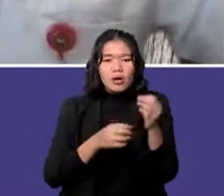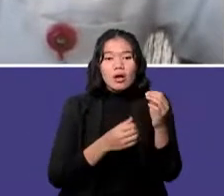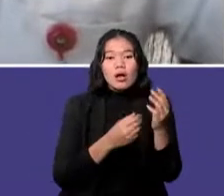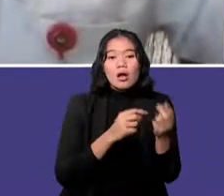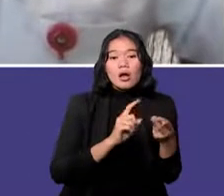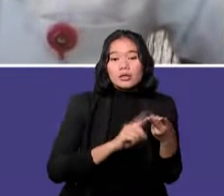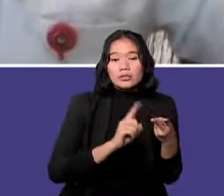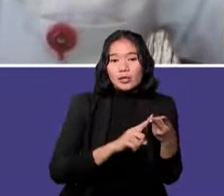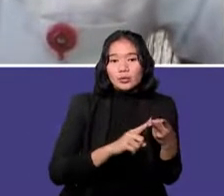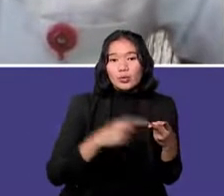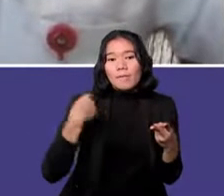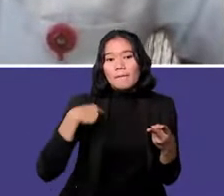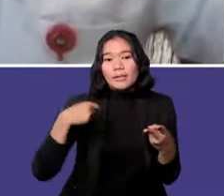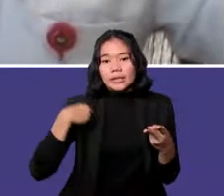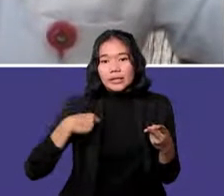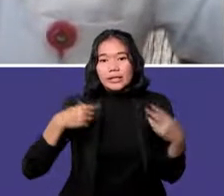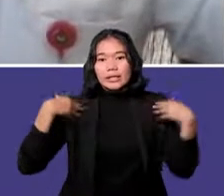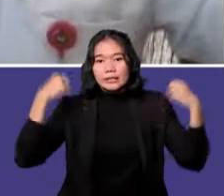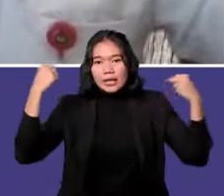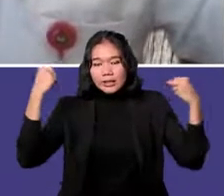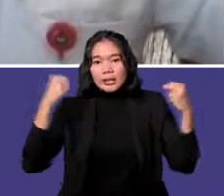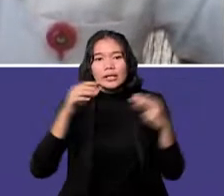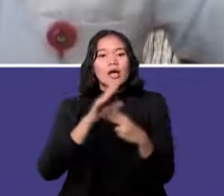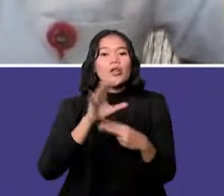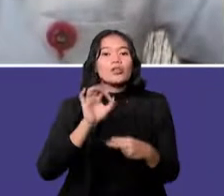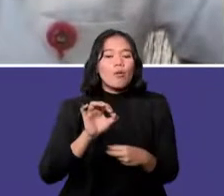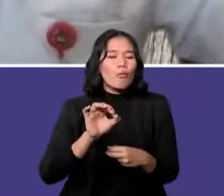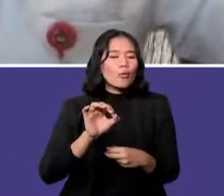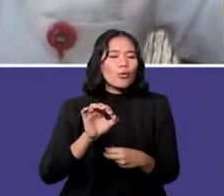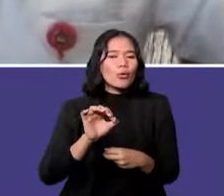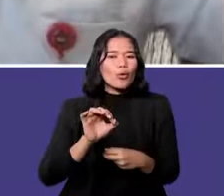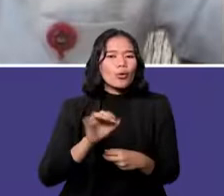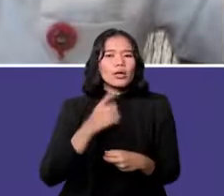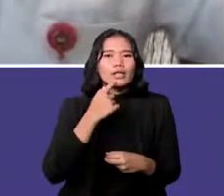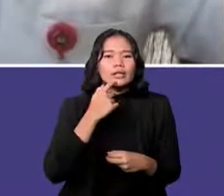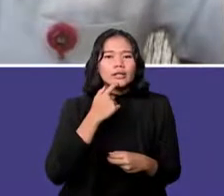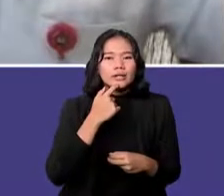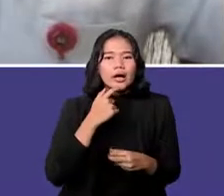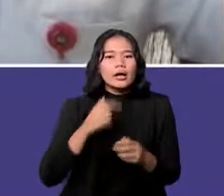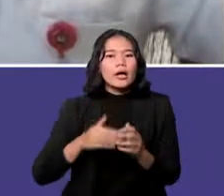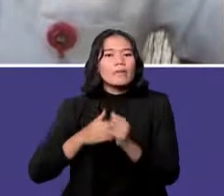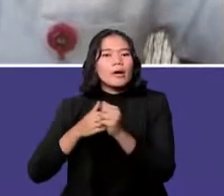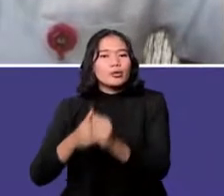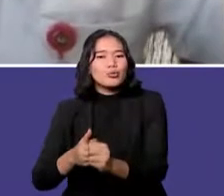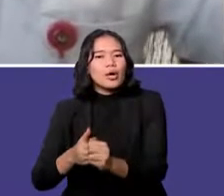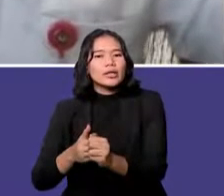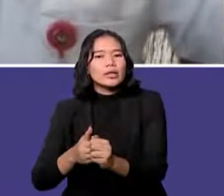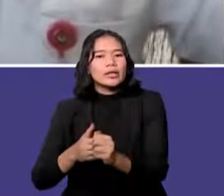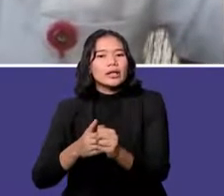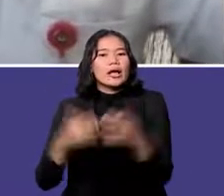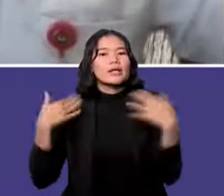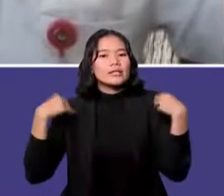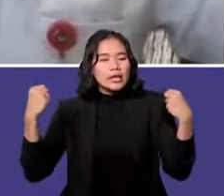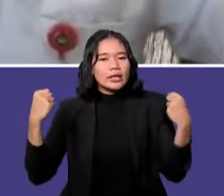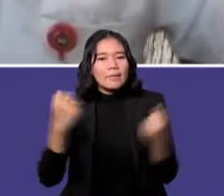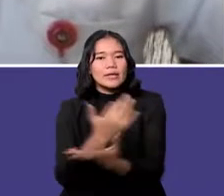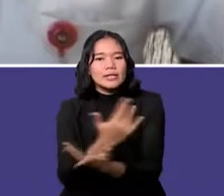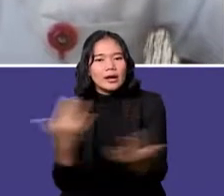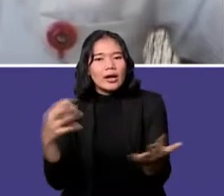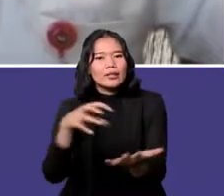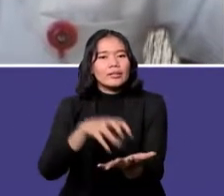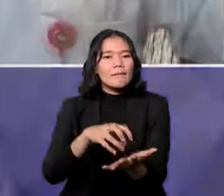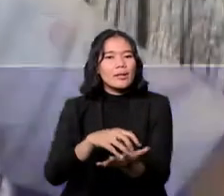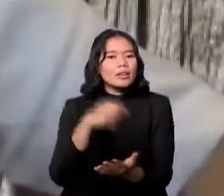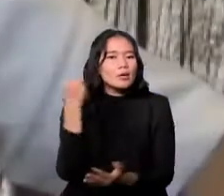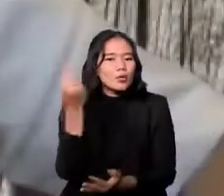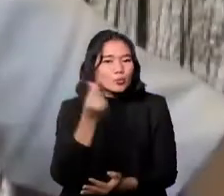Menteri Kesehatan Republik Indonesia nomor sekian ya, tentang protokol kesehatan bagi masyarakat di tempat dan fasilitas umum.